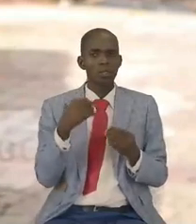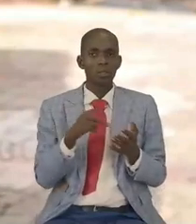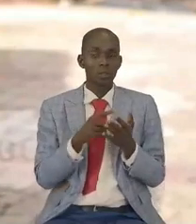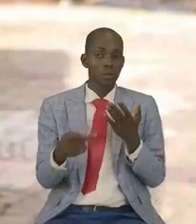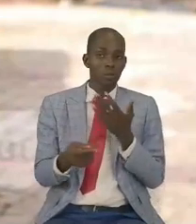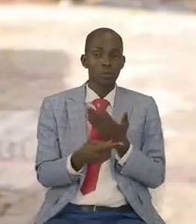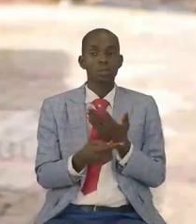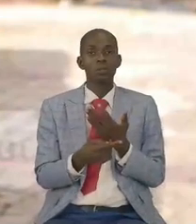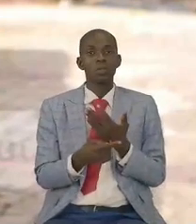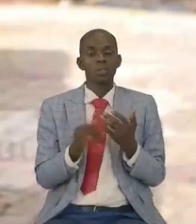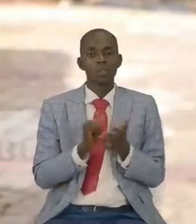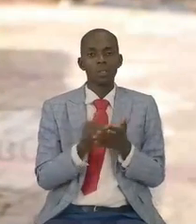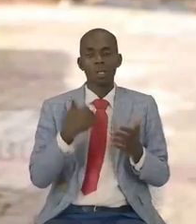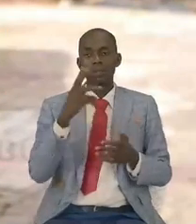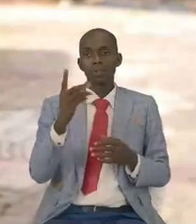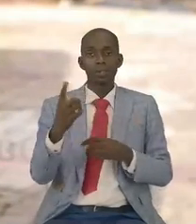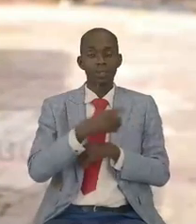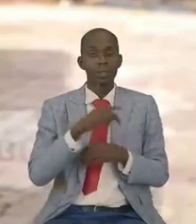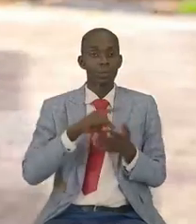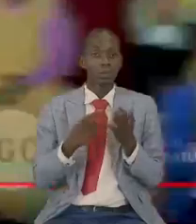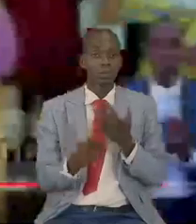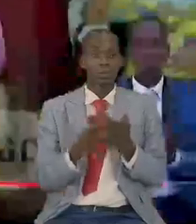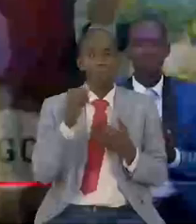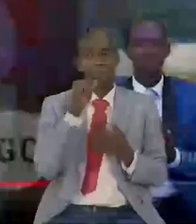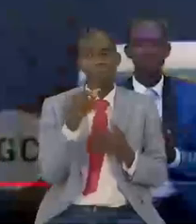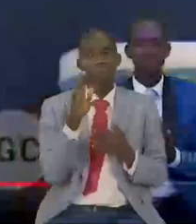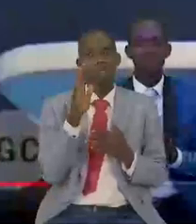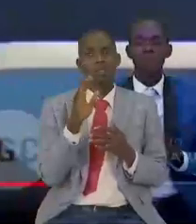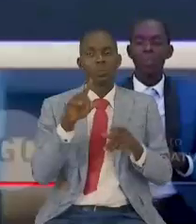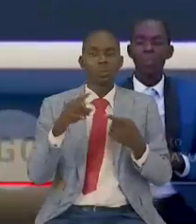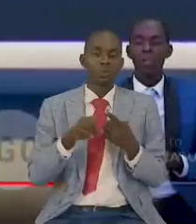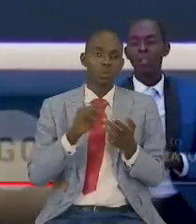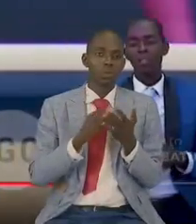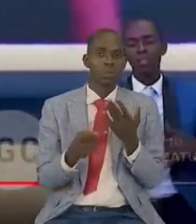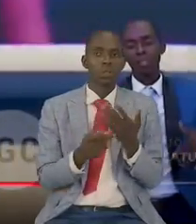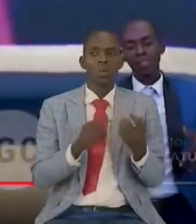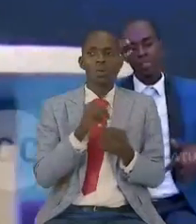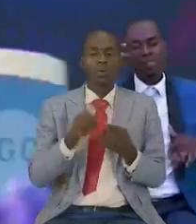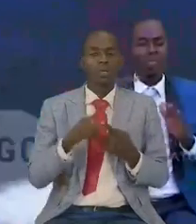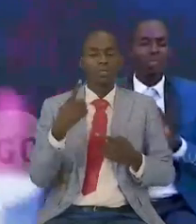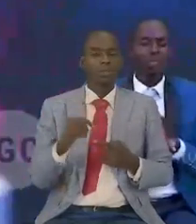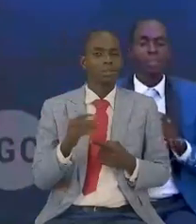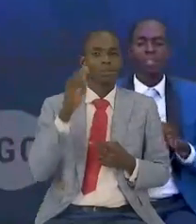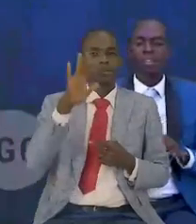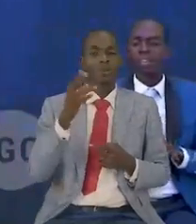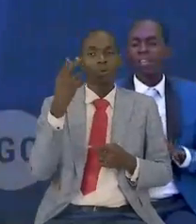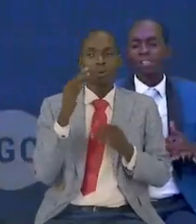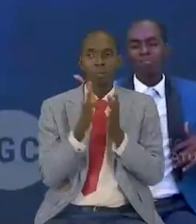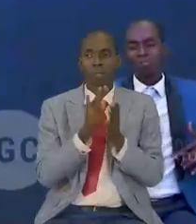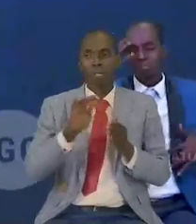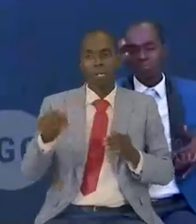de 6 jours, j'ai participé à la croisade et quand le pasteur Kumuyi priait, toute